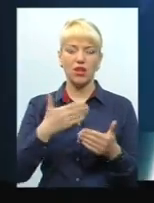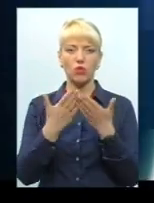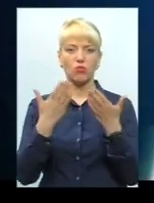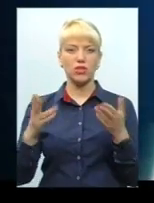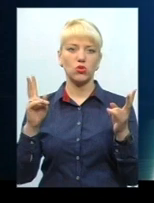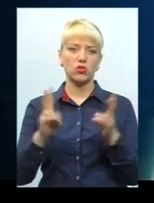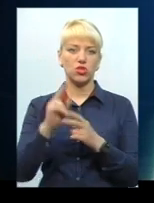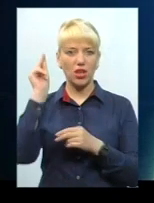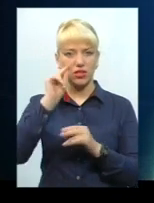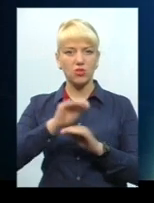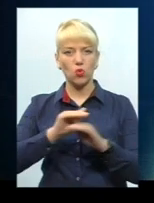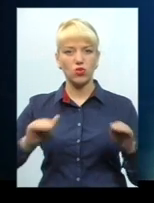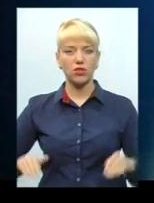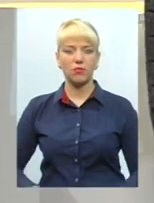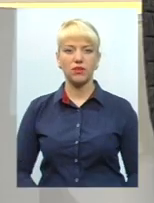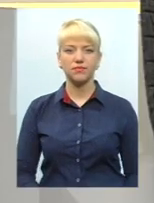учнями.